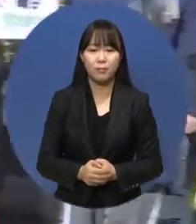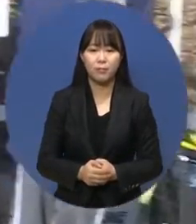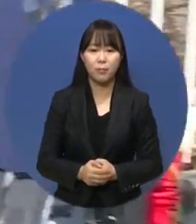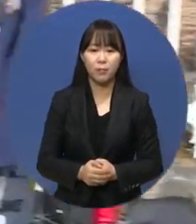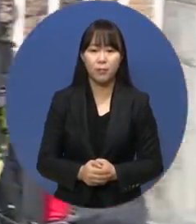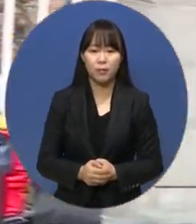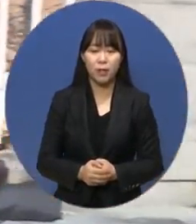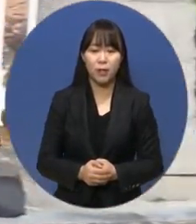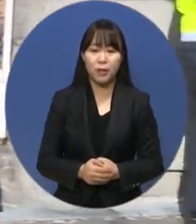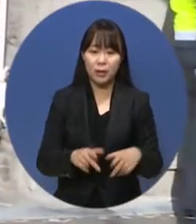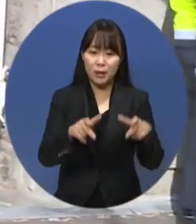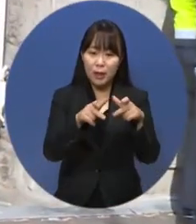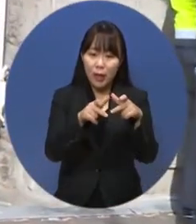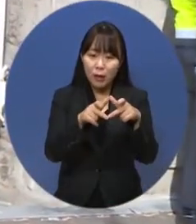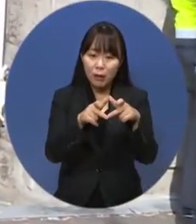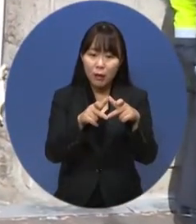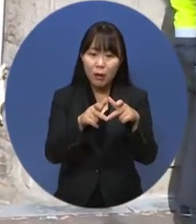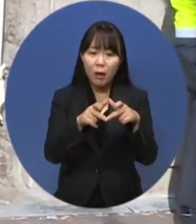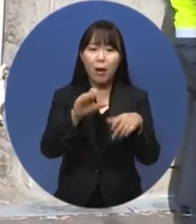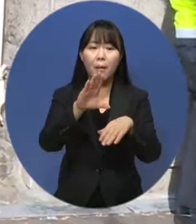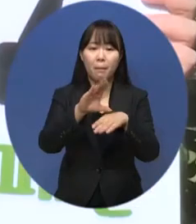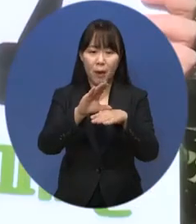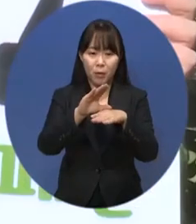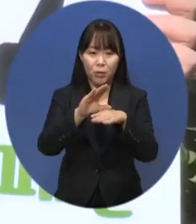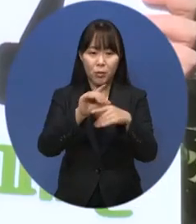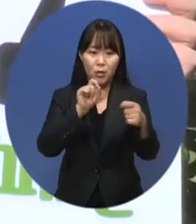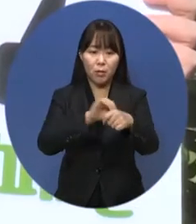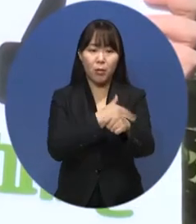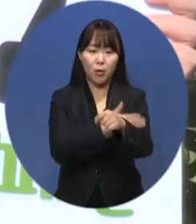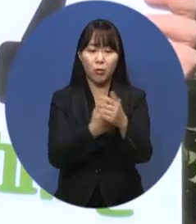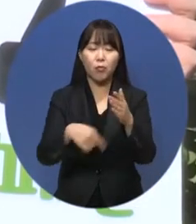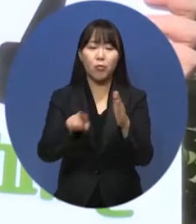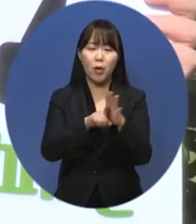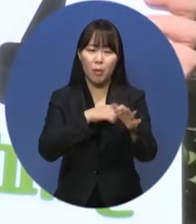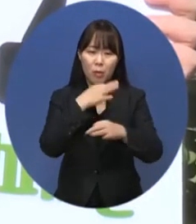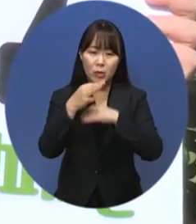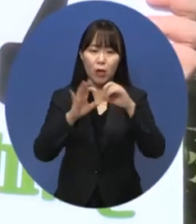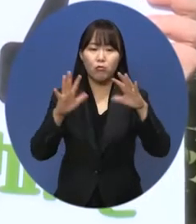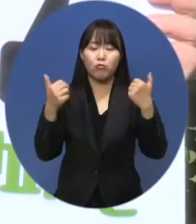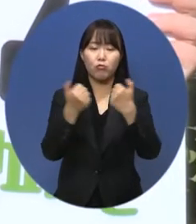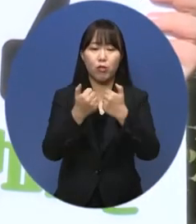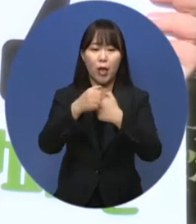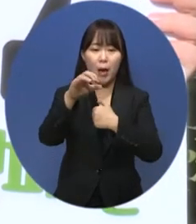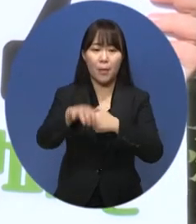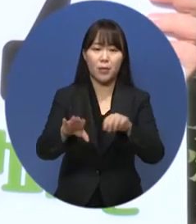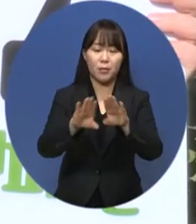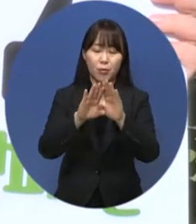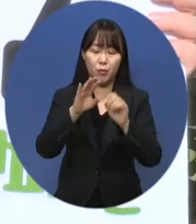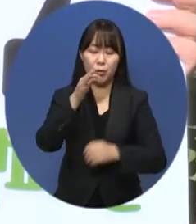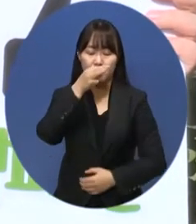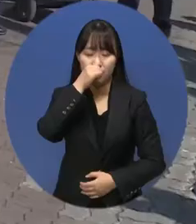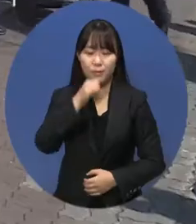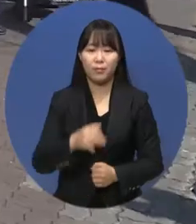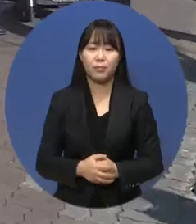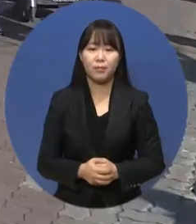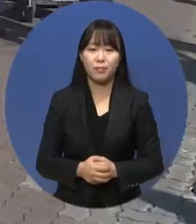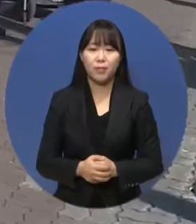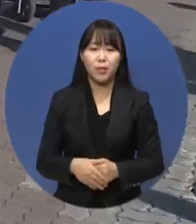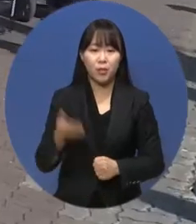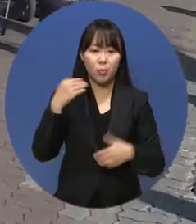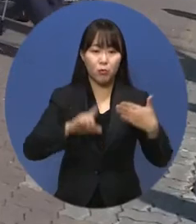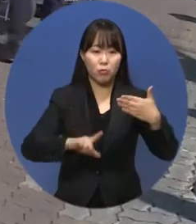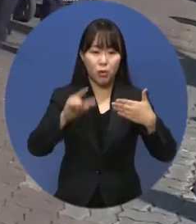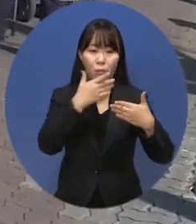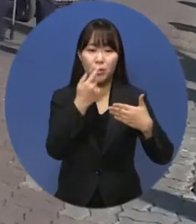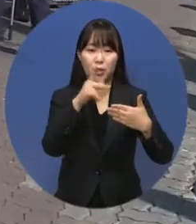장애인 당사자 의 방송 접근권 향상을 위한 목소리가 국회 앞에 울려 퍼졌습니다 지난 9일